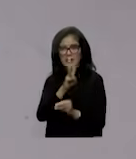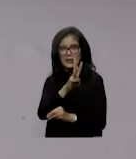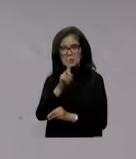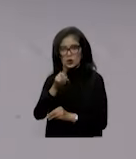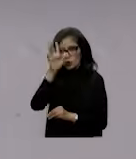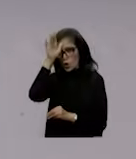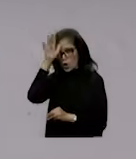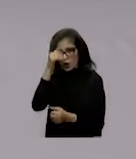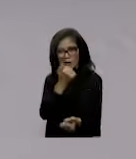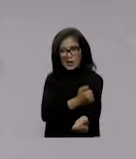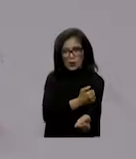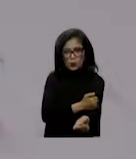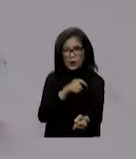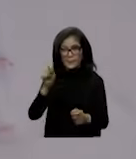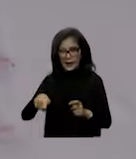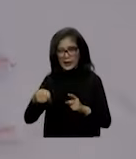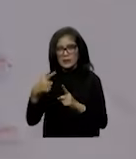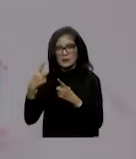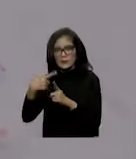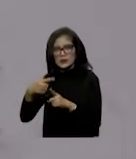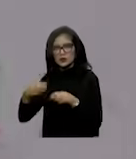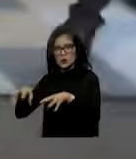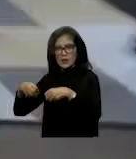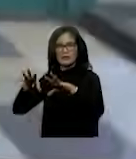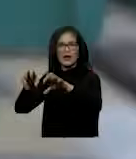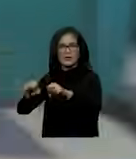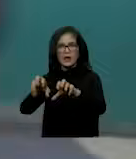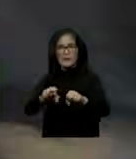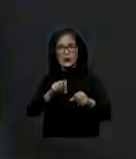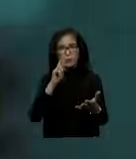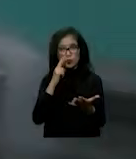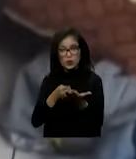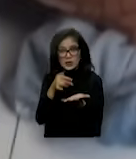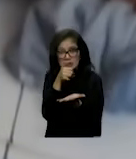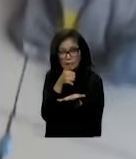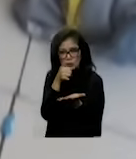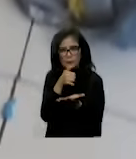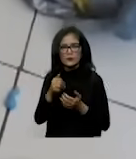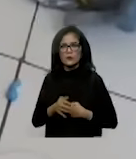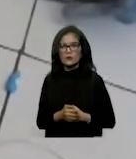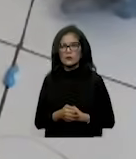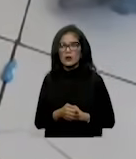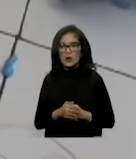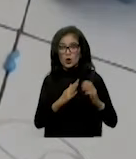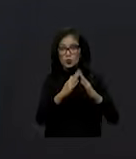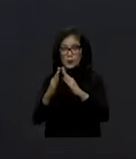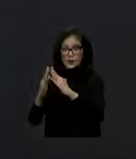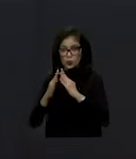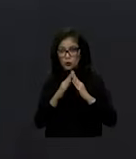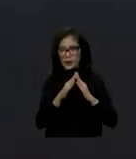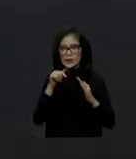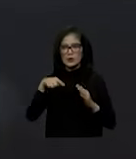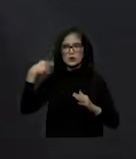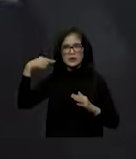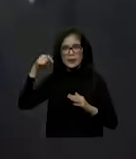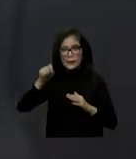bukti ratusan gram sabu dan tembakau sintetis. Mereka ditangkap dalam penggerebekan di beberapa rumah yang dijadikan tempat transaksi